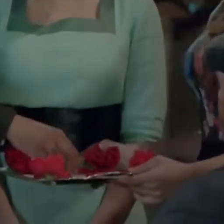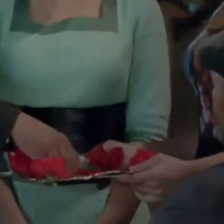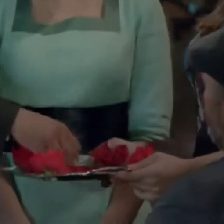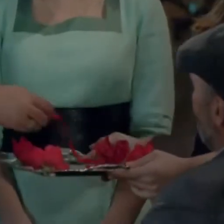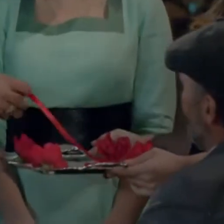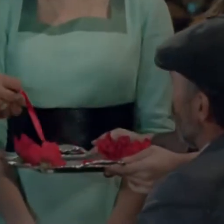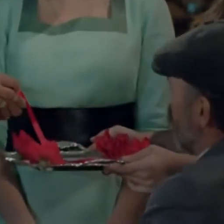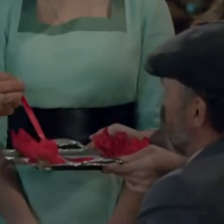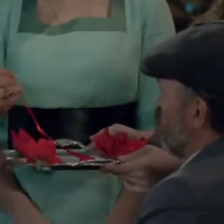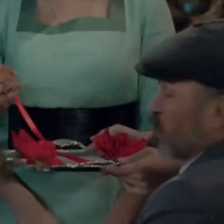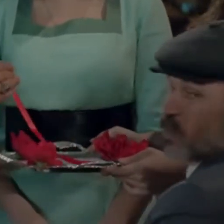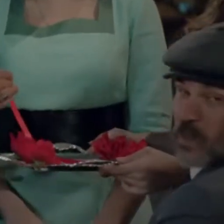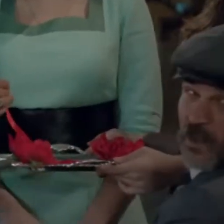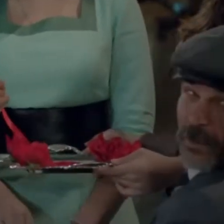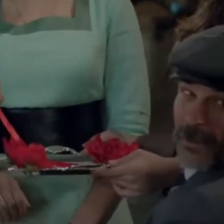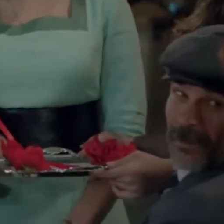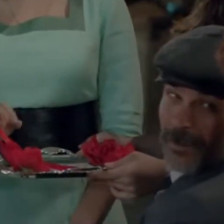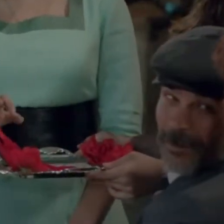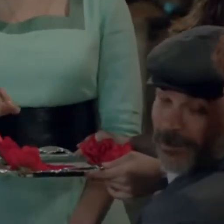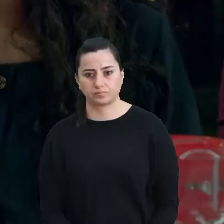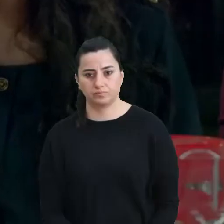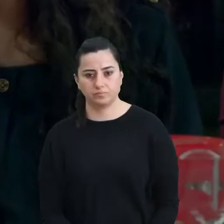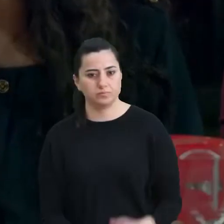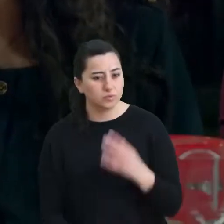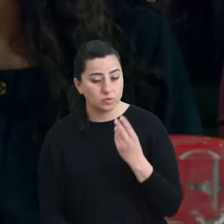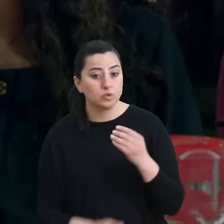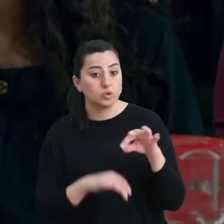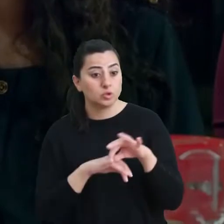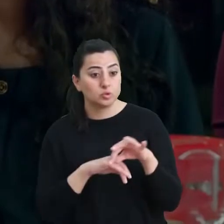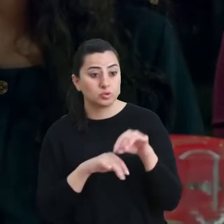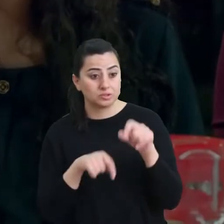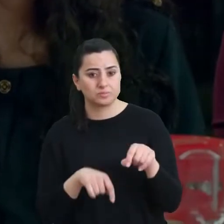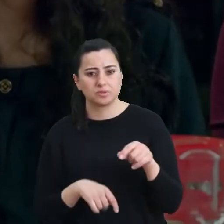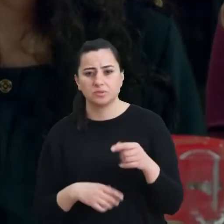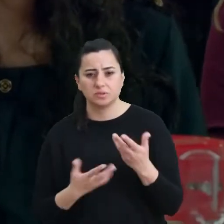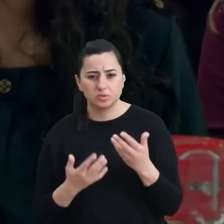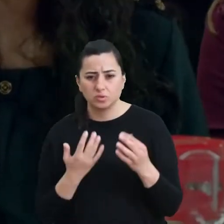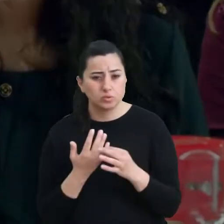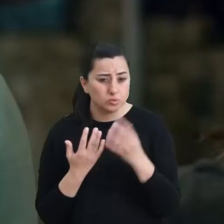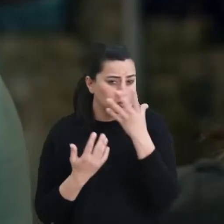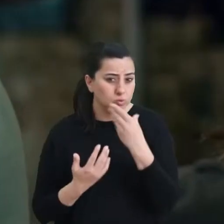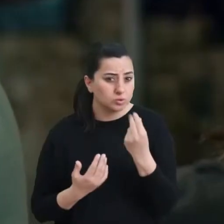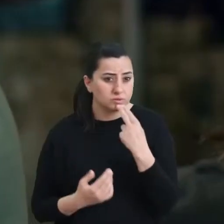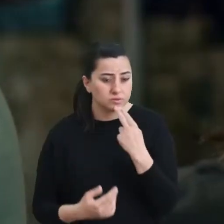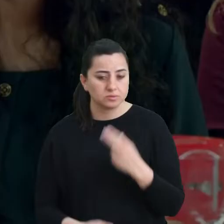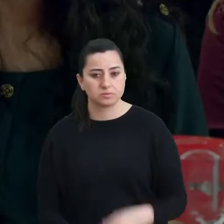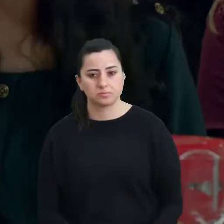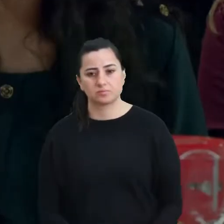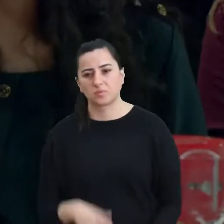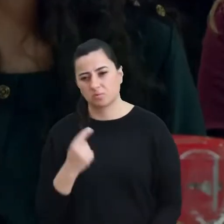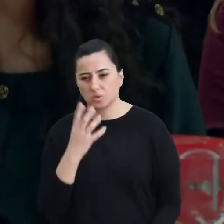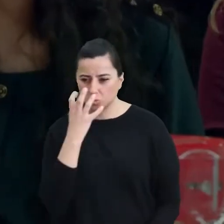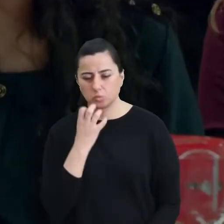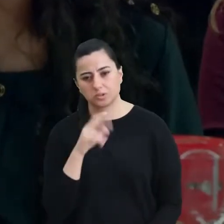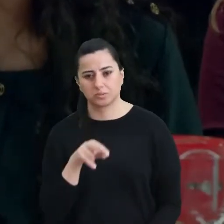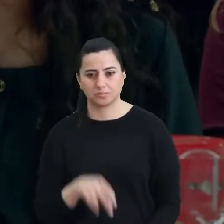Sami tepsiden yüzükleri alıp taktı. Ne oluyor şimdi kız? Yüzükleri takıyorlar. Sedif'in yüzü nasıl? Biraz